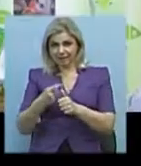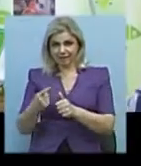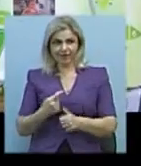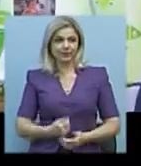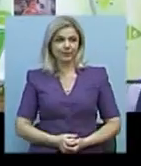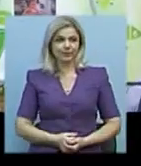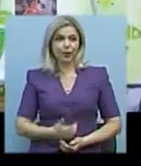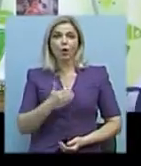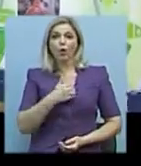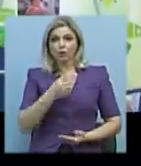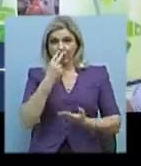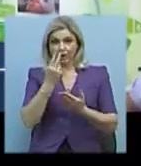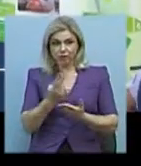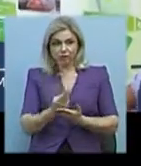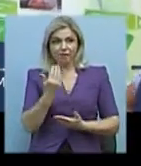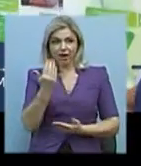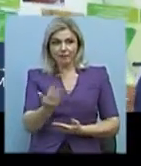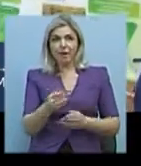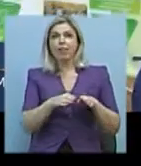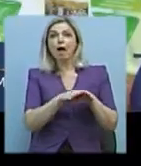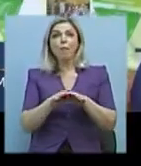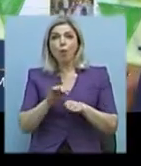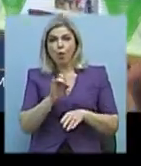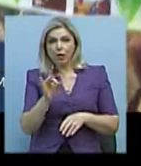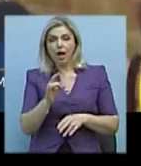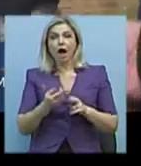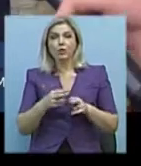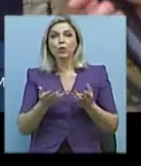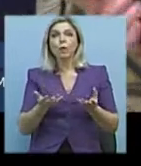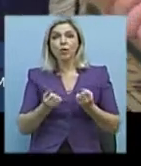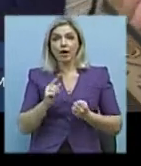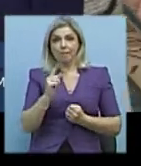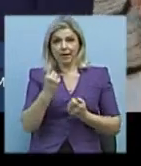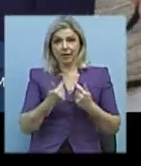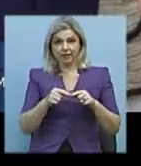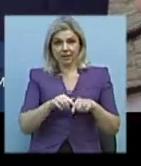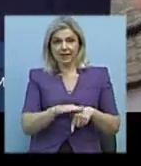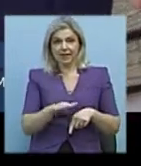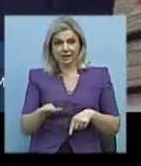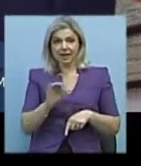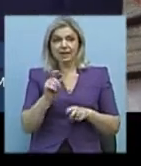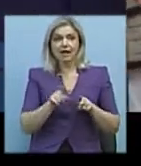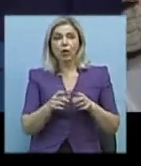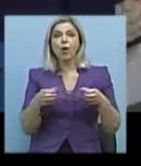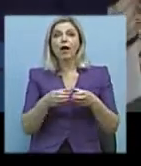Я хочу продемонструвати вам ті набори, які отримали наші першочки із цієї категорії.